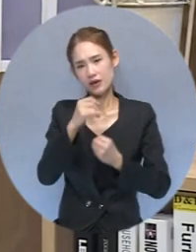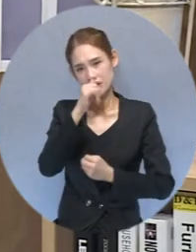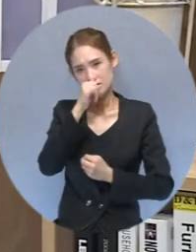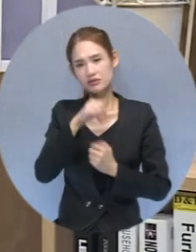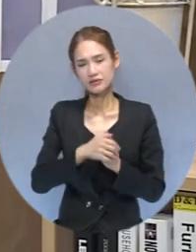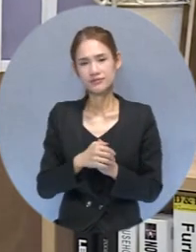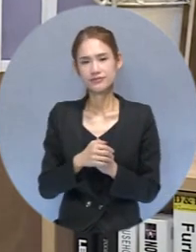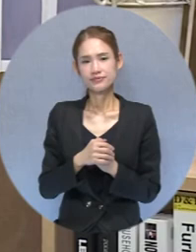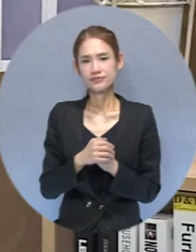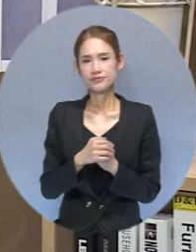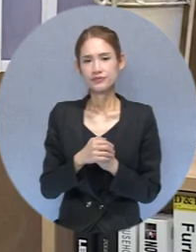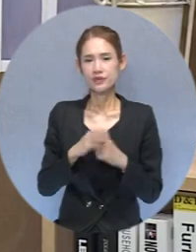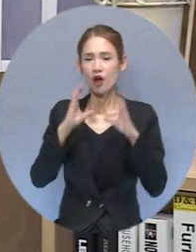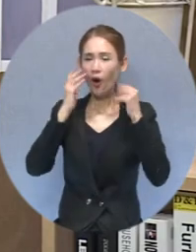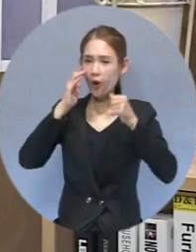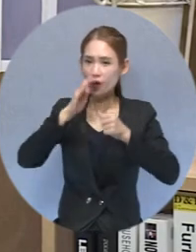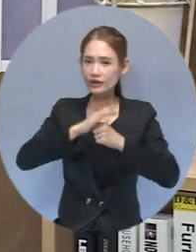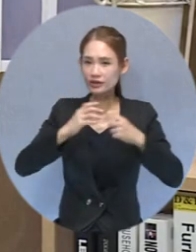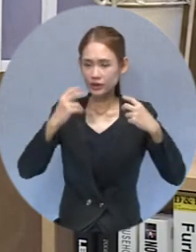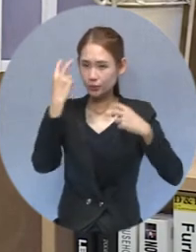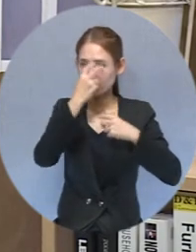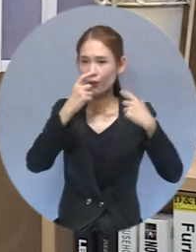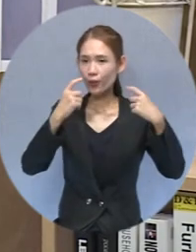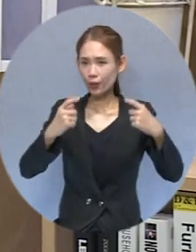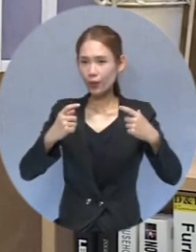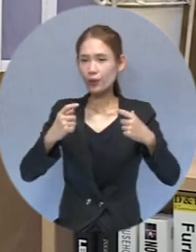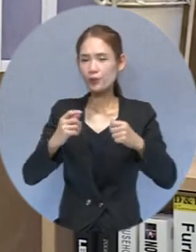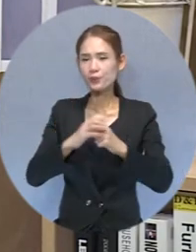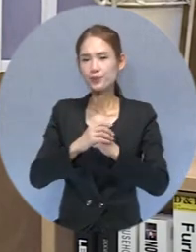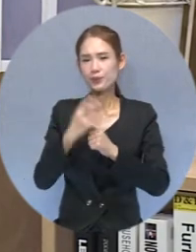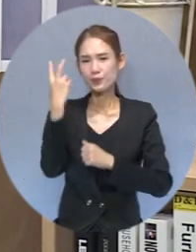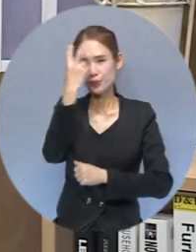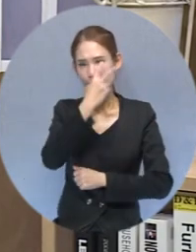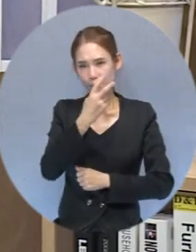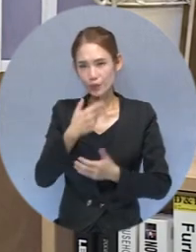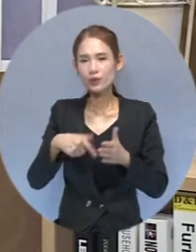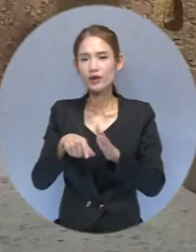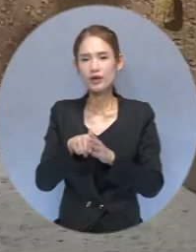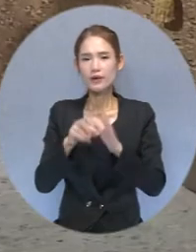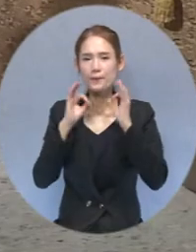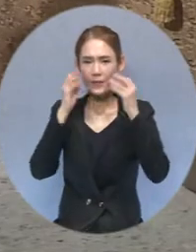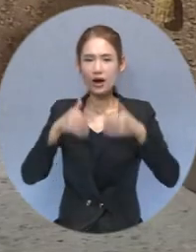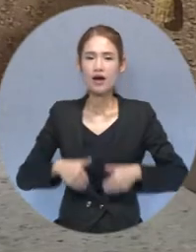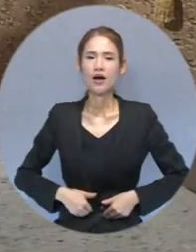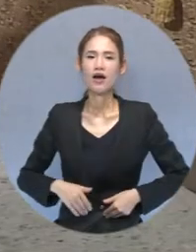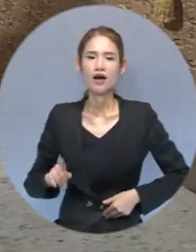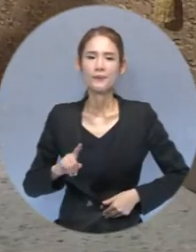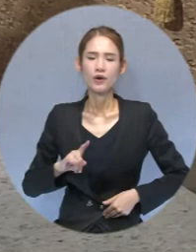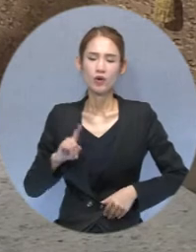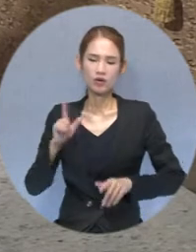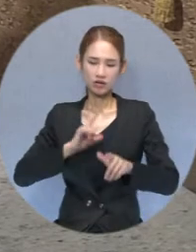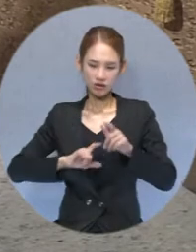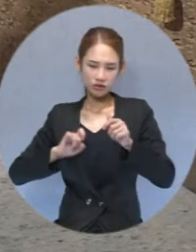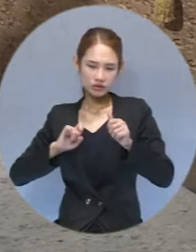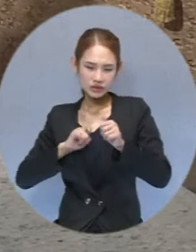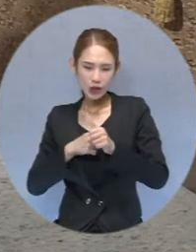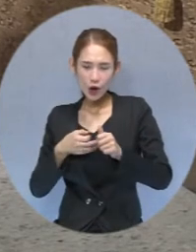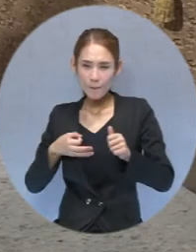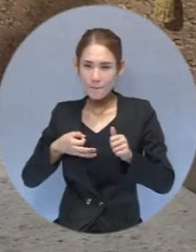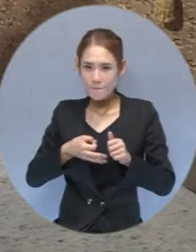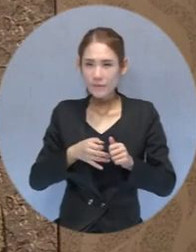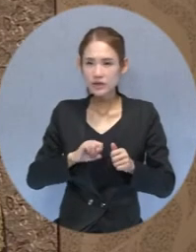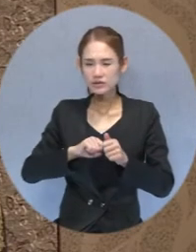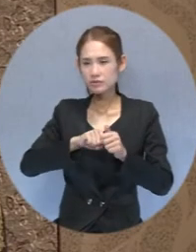하는데 이런 어린이들의 보호를 좀 위해서는 어떤 노력이 필요할까요? 저는 처벌을 강화해야 된다고 생각을